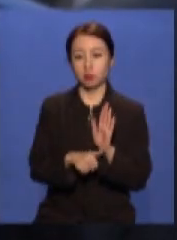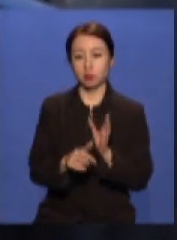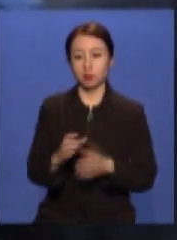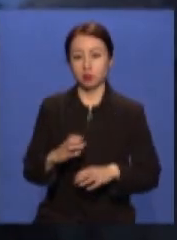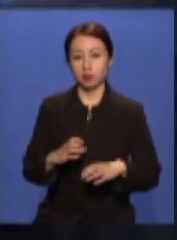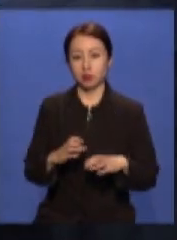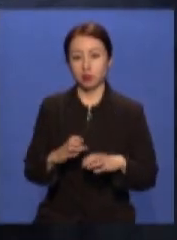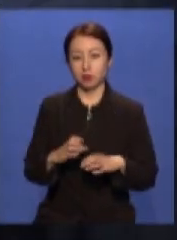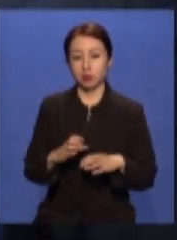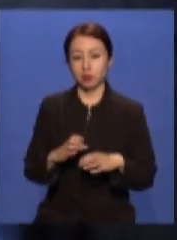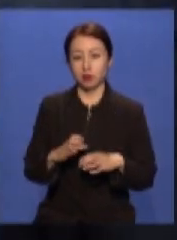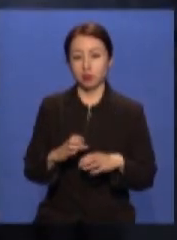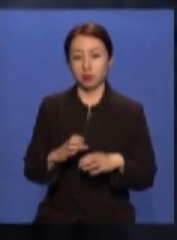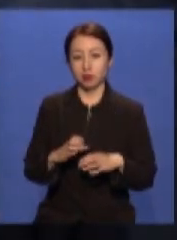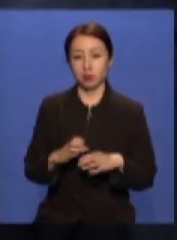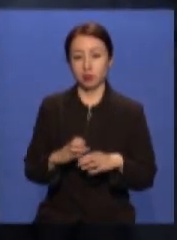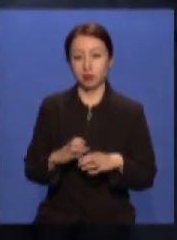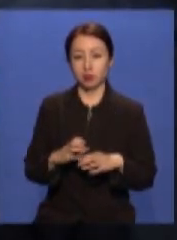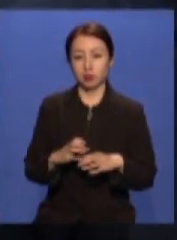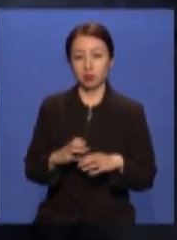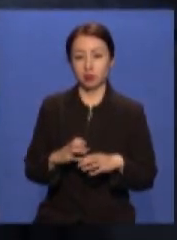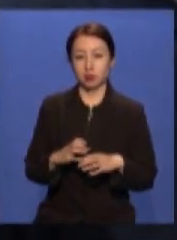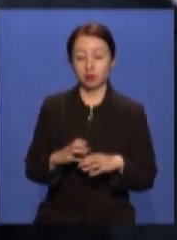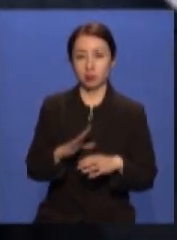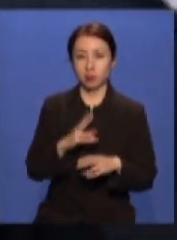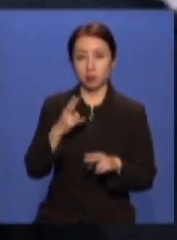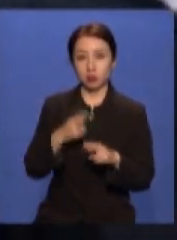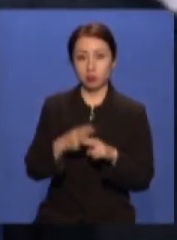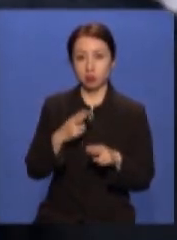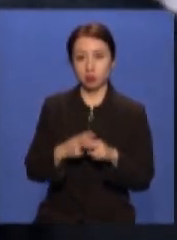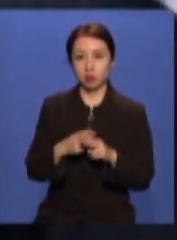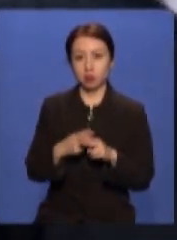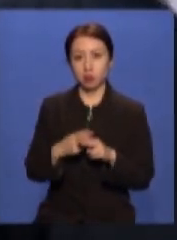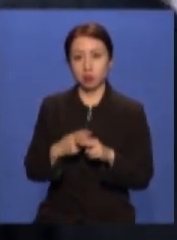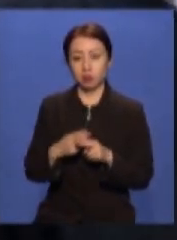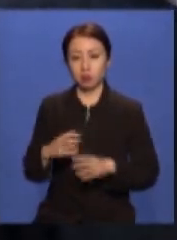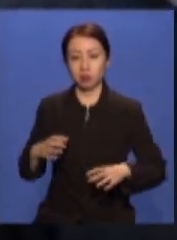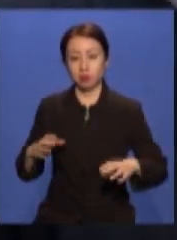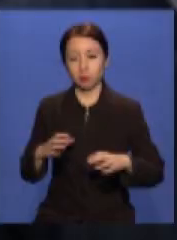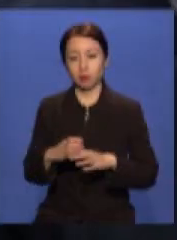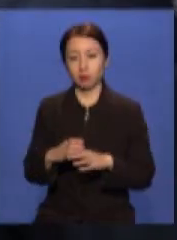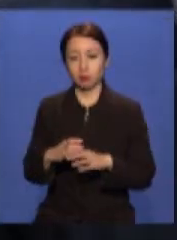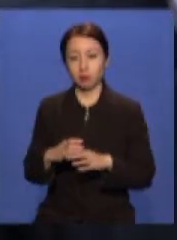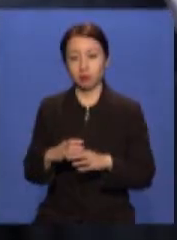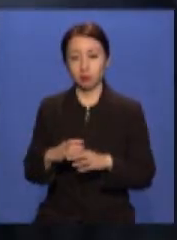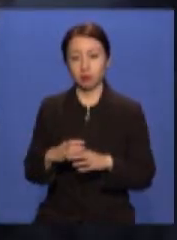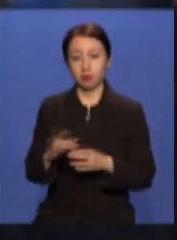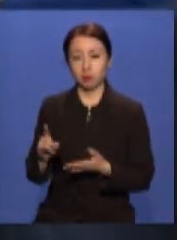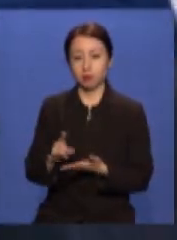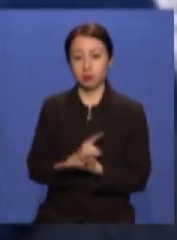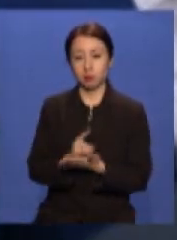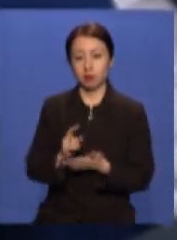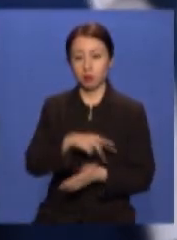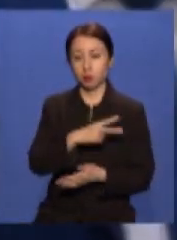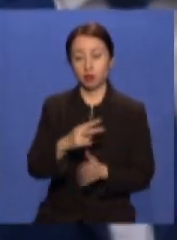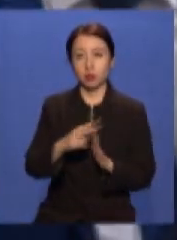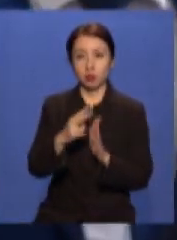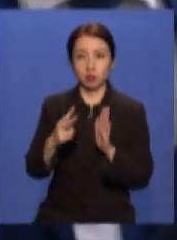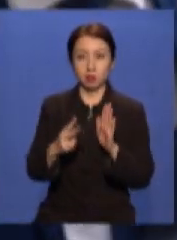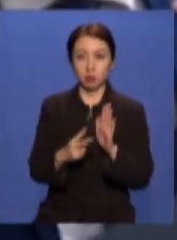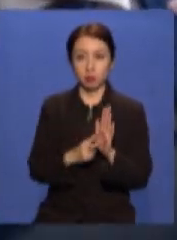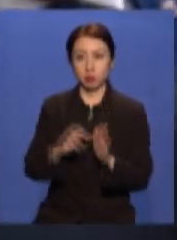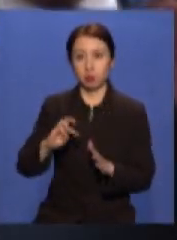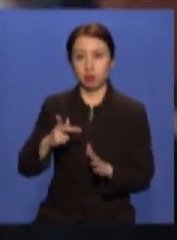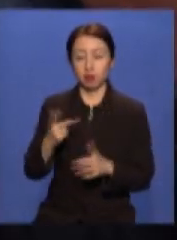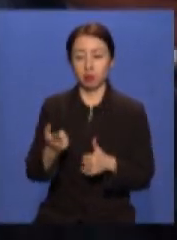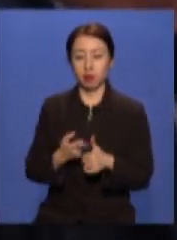60. Это порядка именно твердого мыла. А также жидкое мыло, там порядка 17